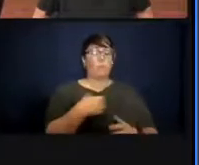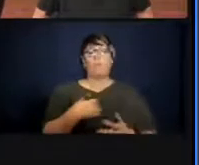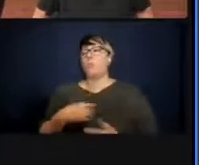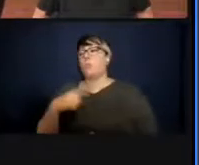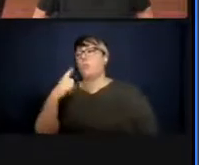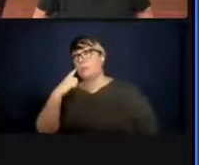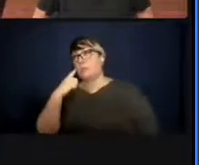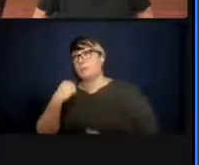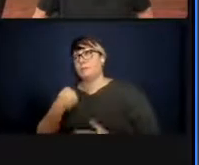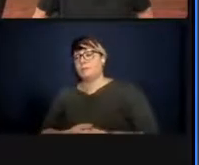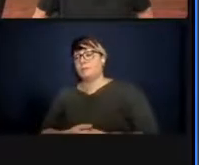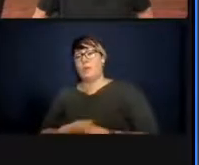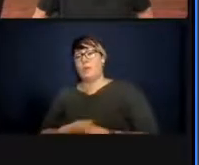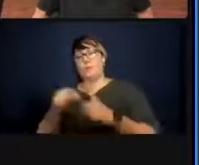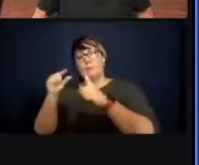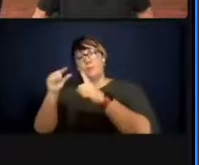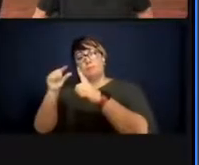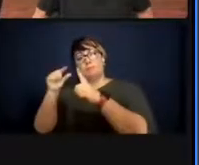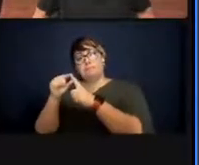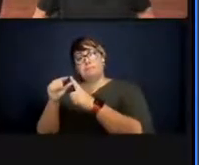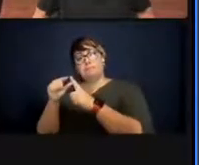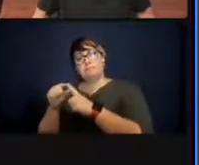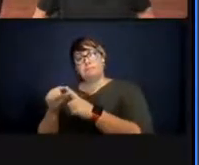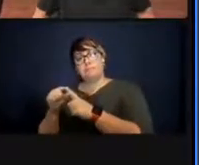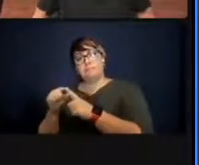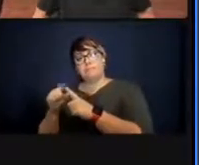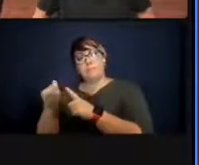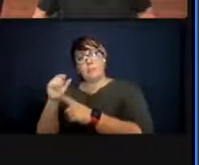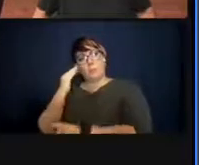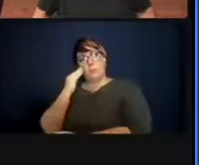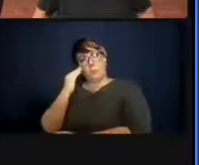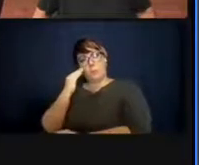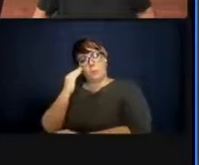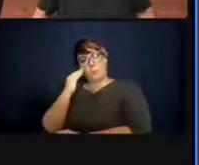watapata maarifa yote makamilifu.